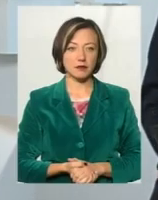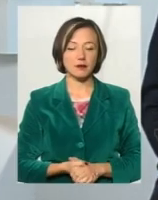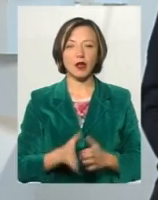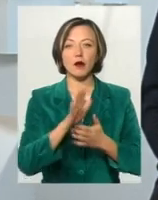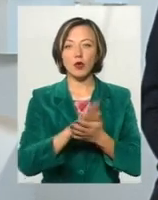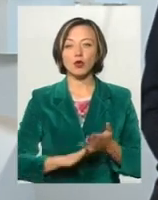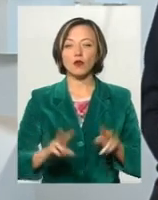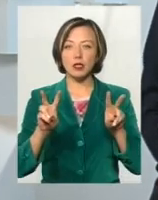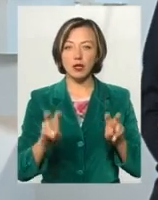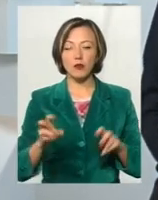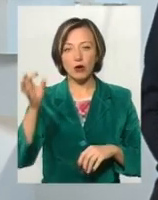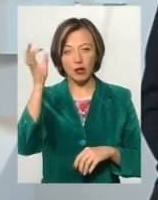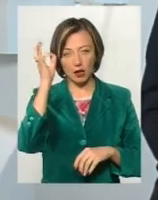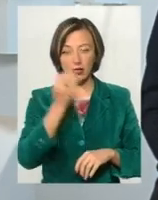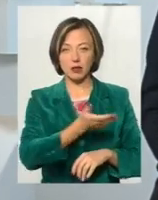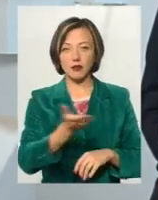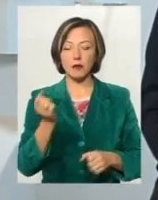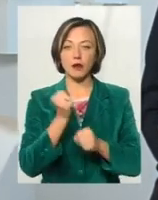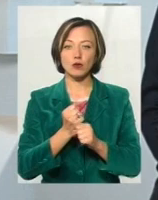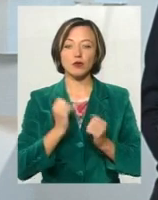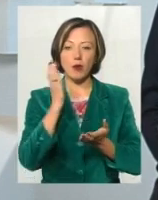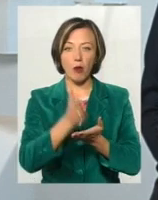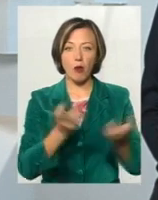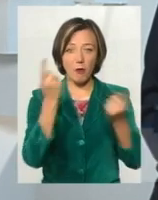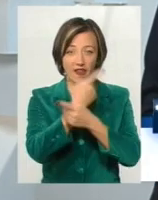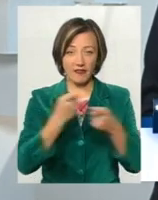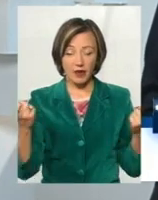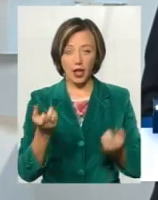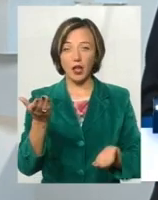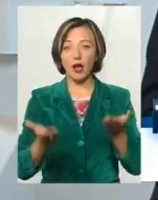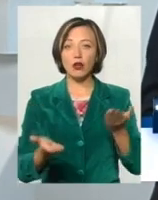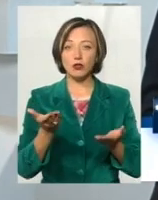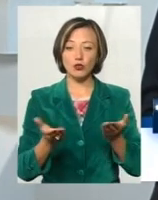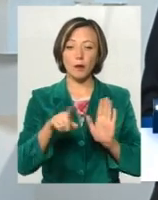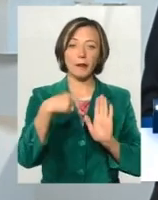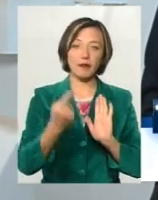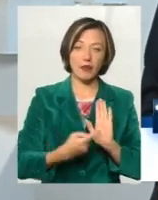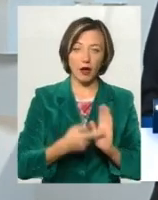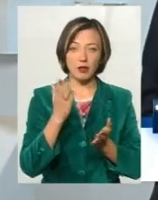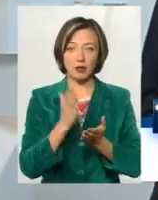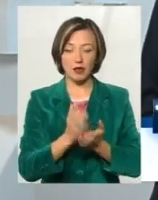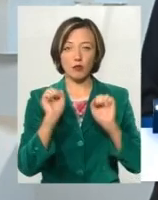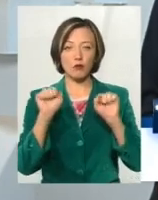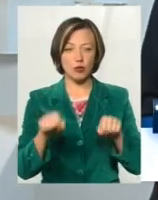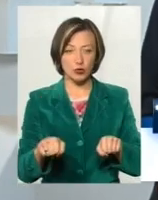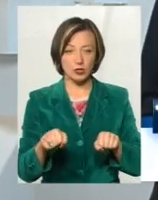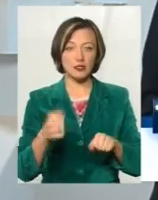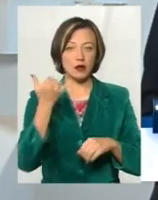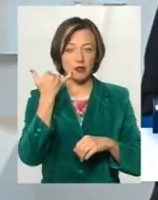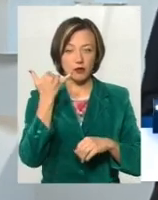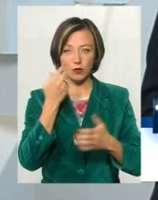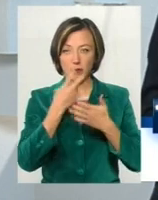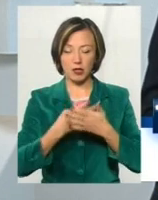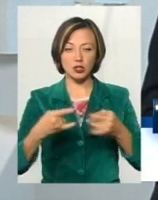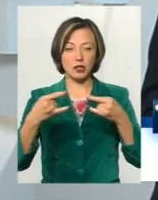Продовжуємо нашу тему. Хочу нагадати телеглядачам, що ми працюємо у прямому ефірі, тому свої питання до наших гостей ви можете ставити за телефонами,